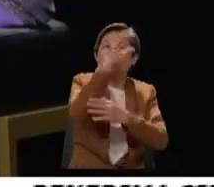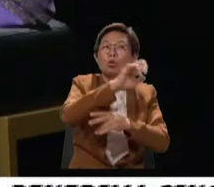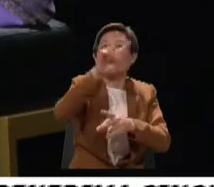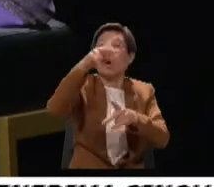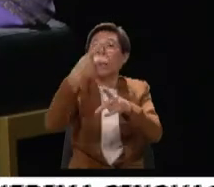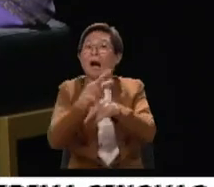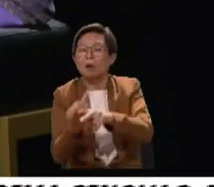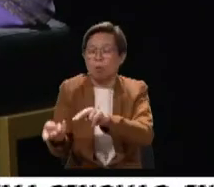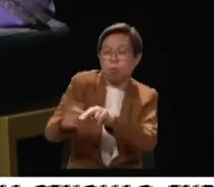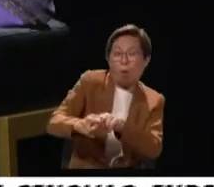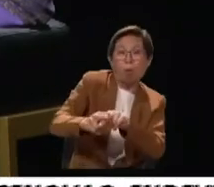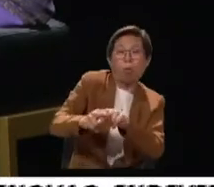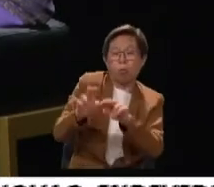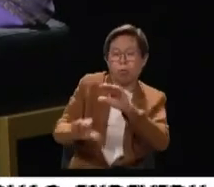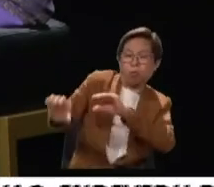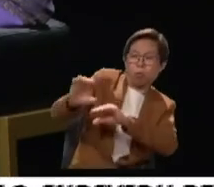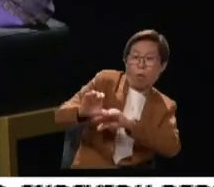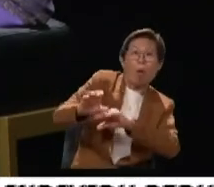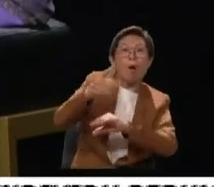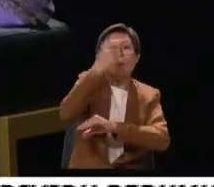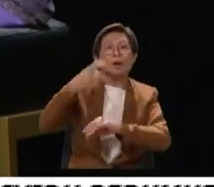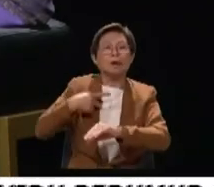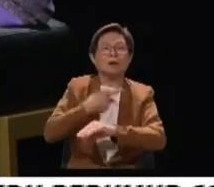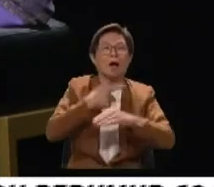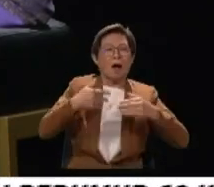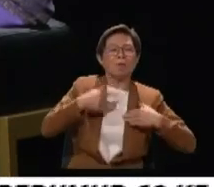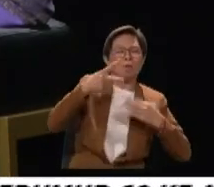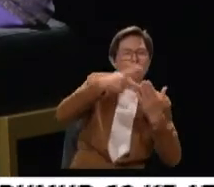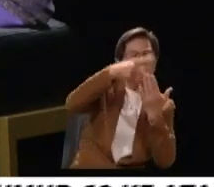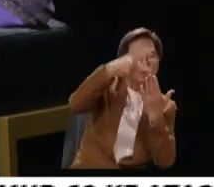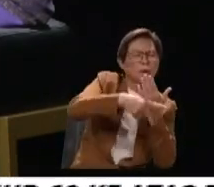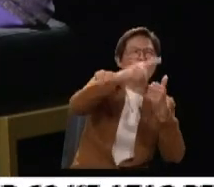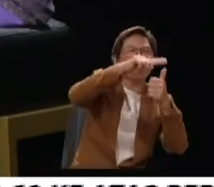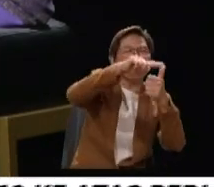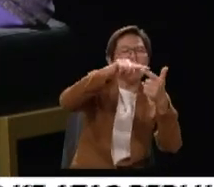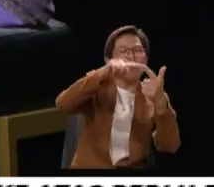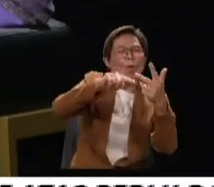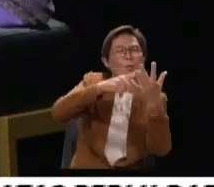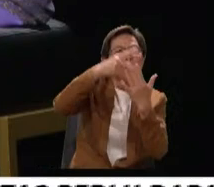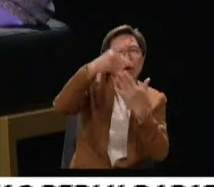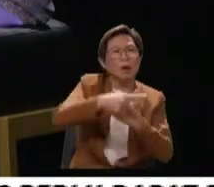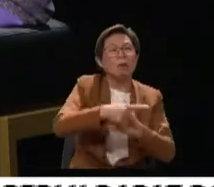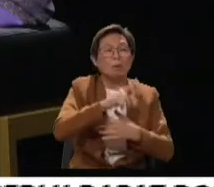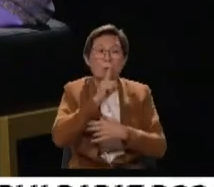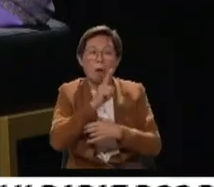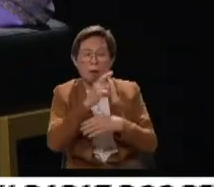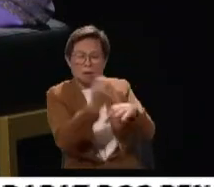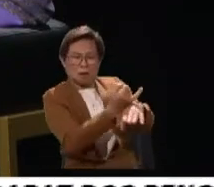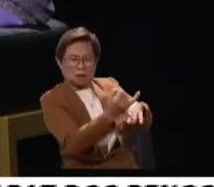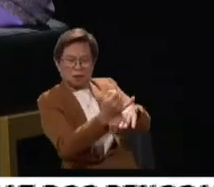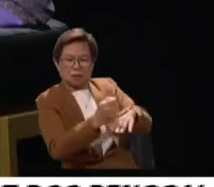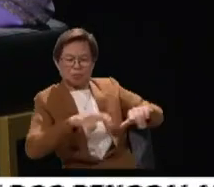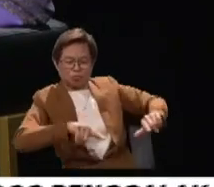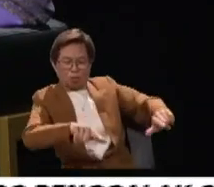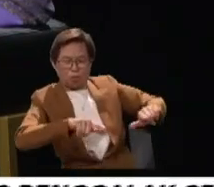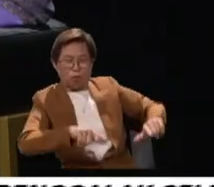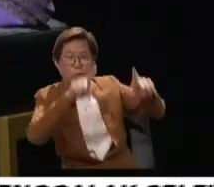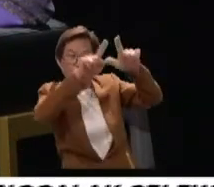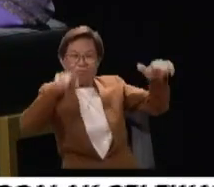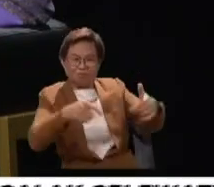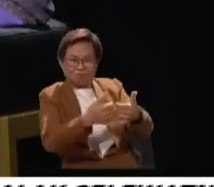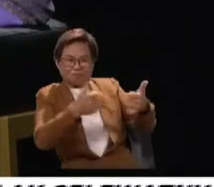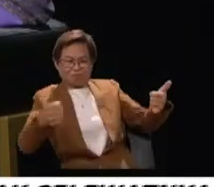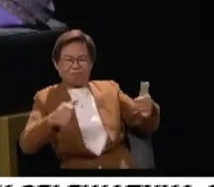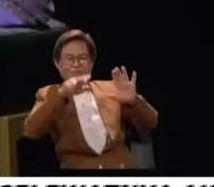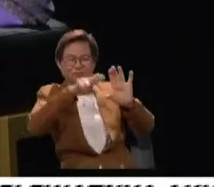ganda kerana kita ada berapa program yang kita nak pastikan bahawa industri perabut ini akan menjadi satu industri yang